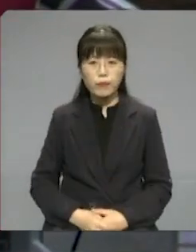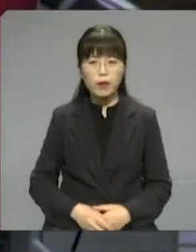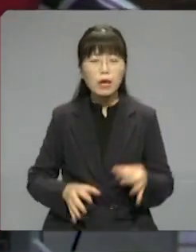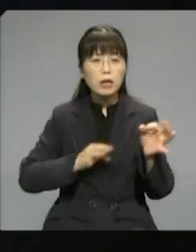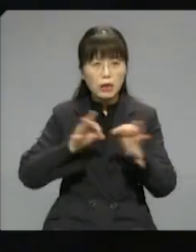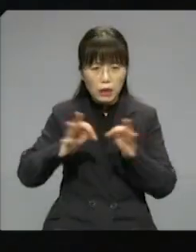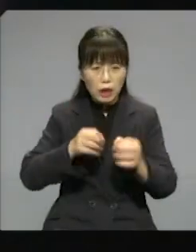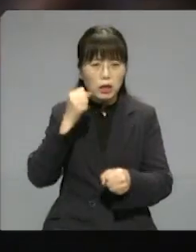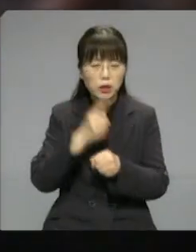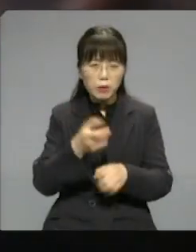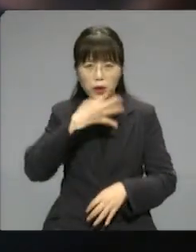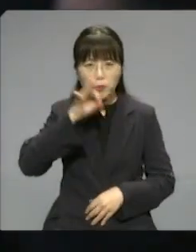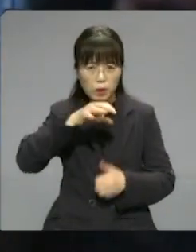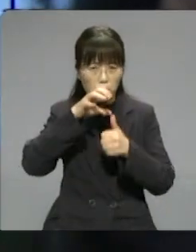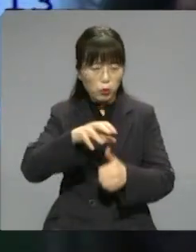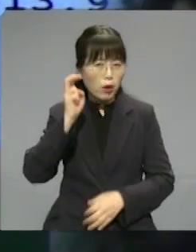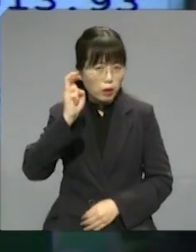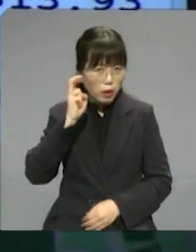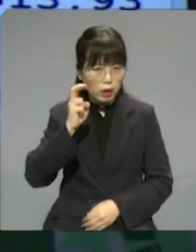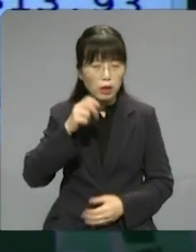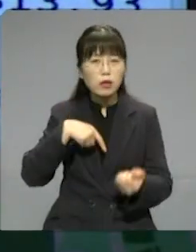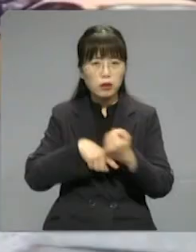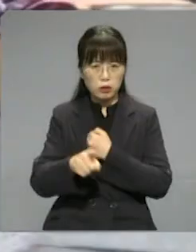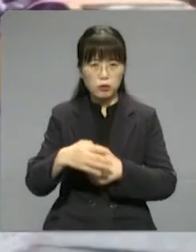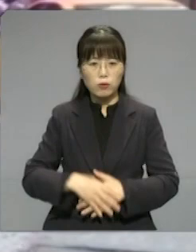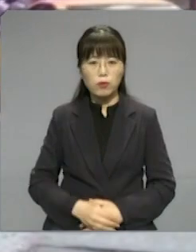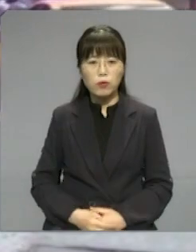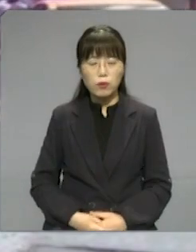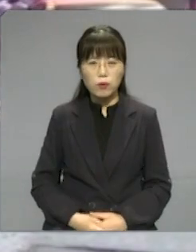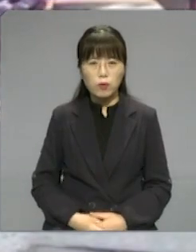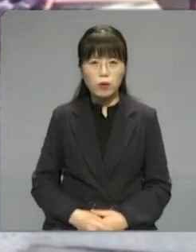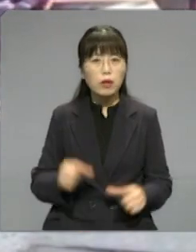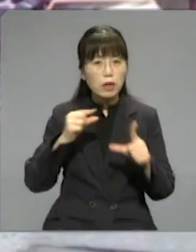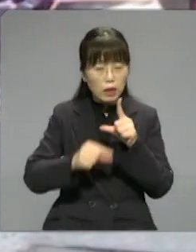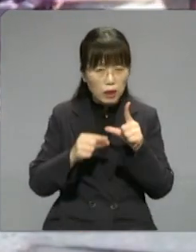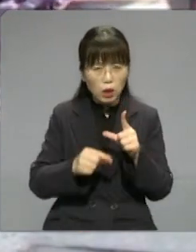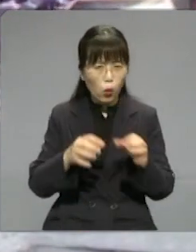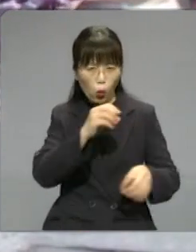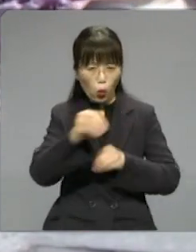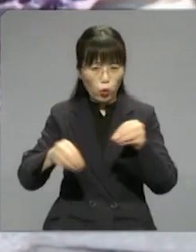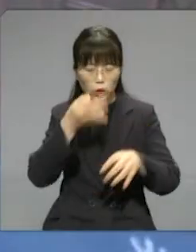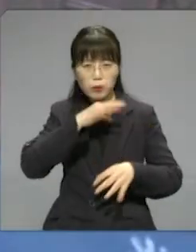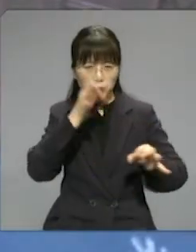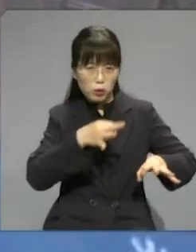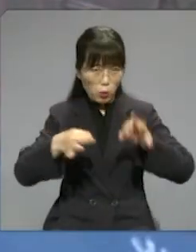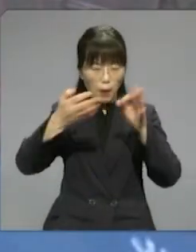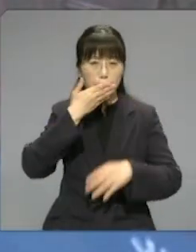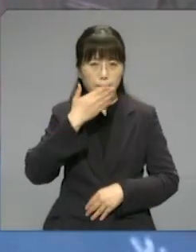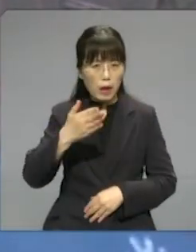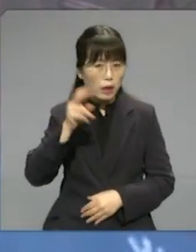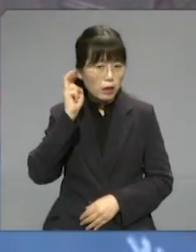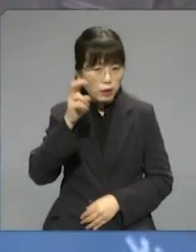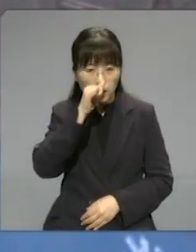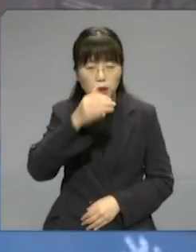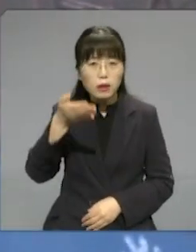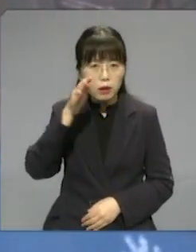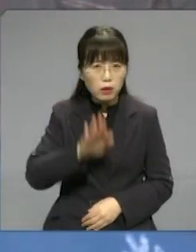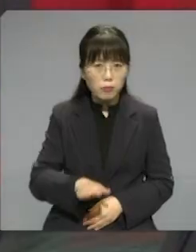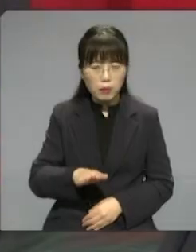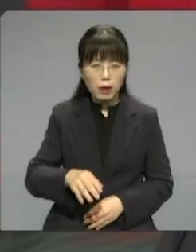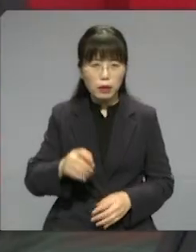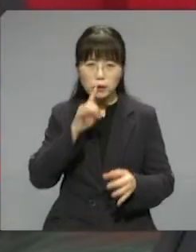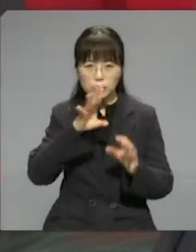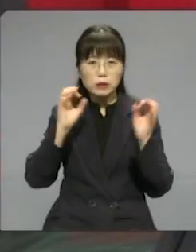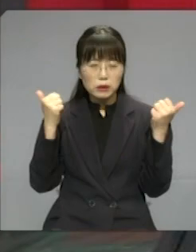시장에서 이미 금리동결을 예상했던 이유입니다 일각에서는 오히려 금리를 올릴 수도 있다는 전망까지 나왔는데